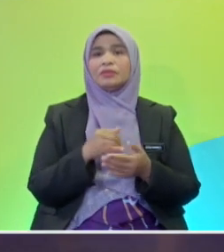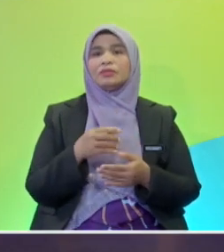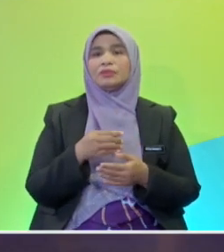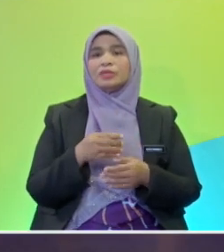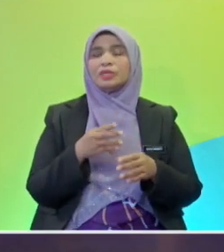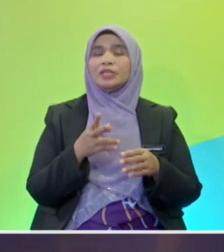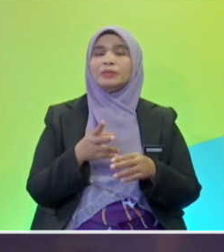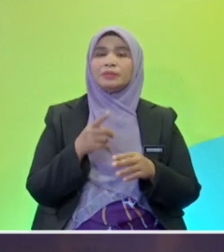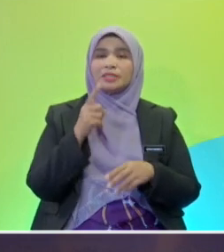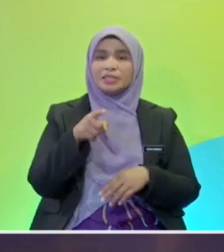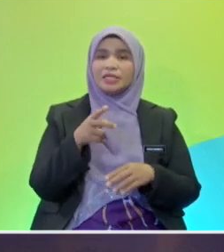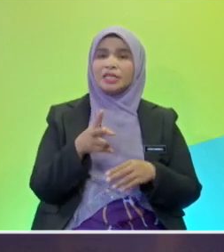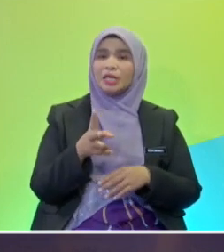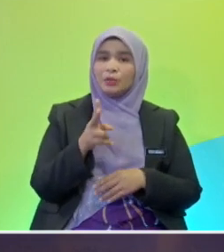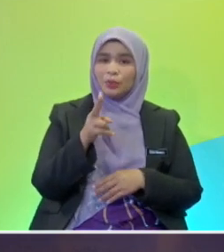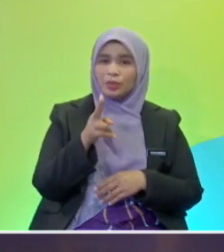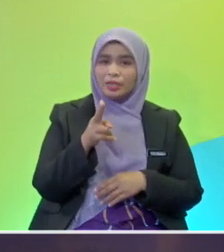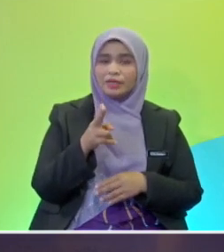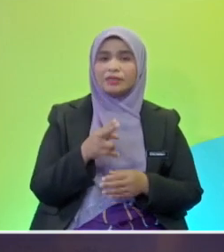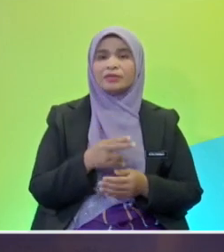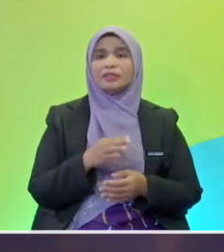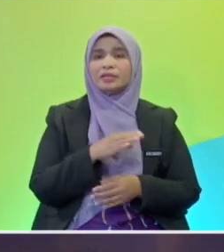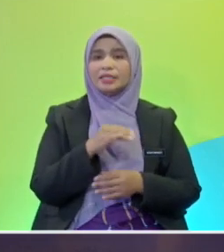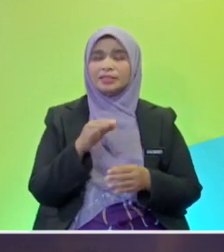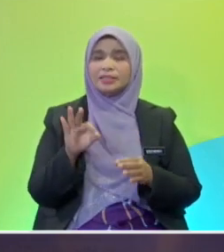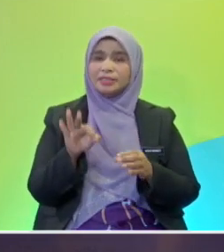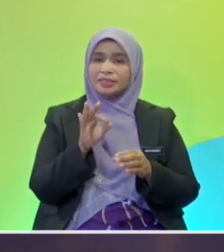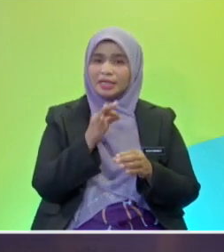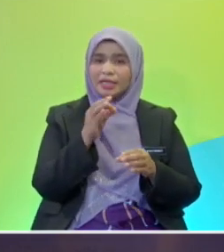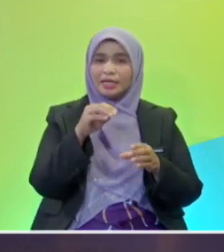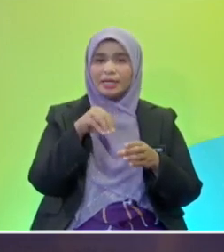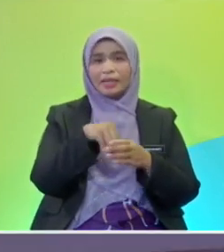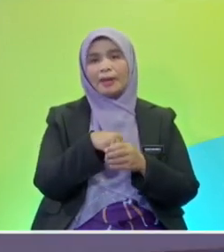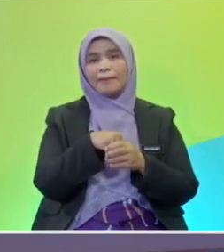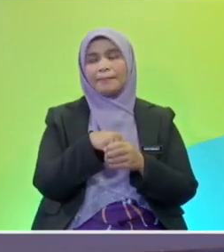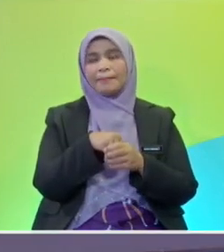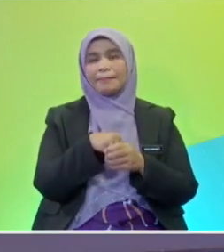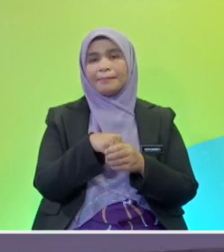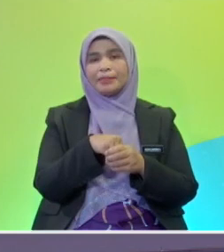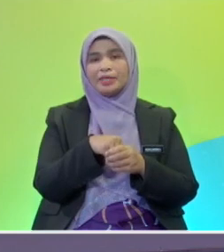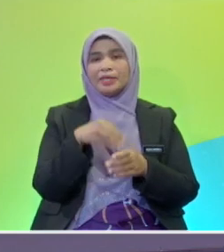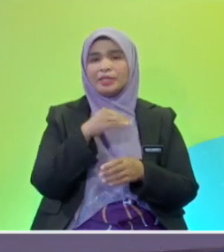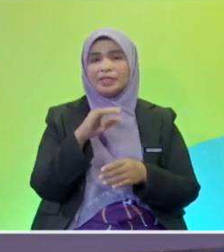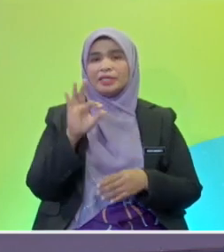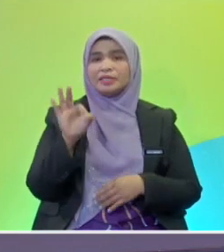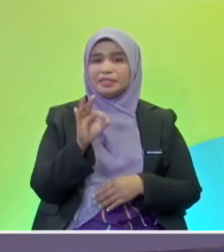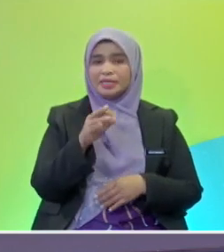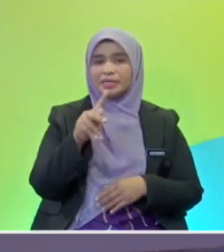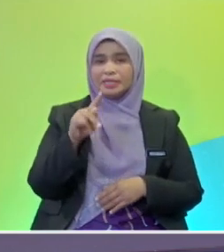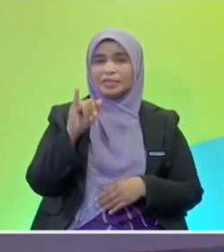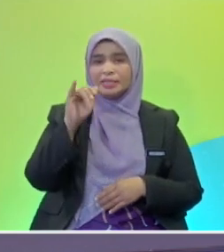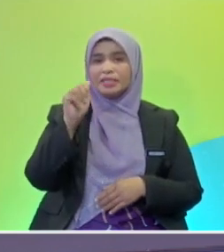dipotong maknanya tengah tu akan potong dan kita jahit Kia bahagian dalam okey jadinya kita akan buat jahitan Kia okey Mira Cuba ambil lapisan yang